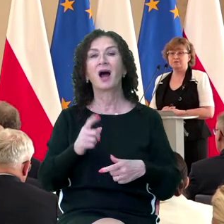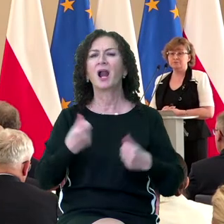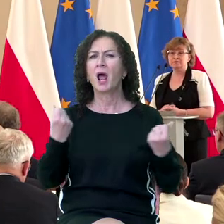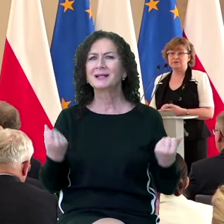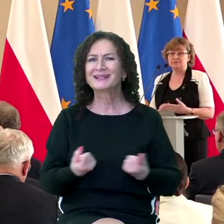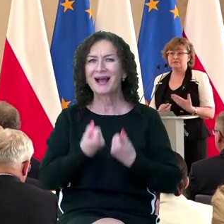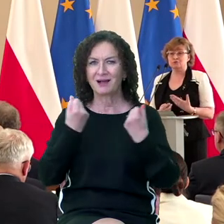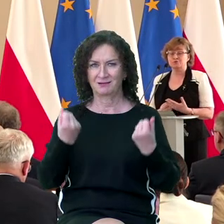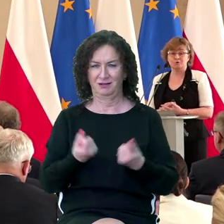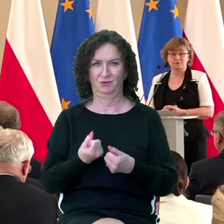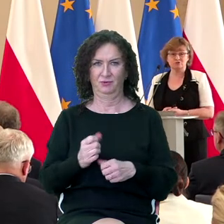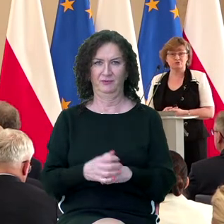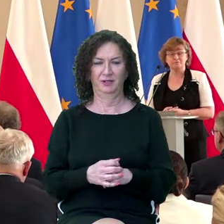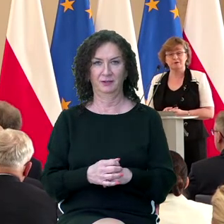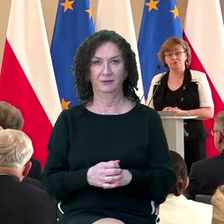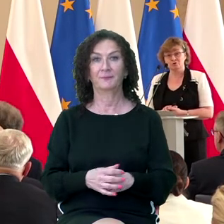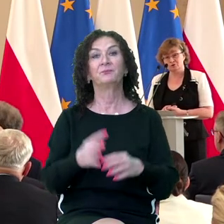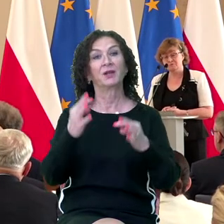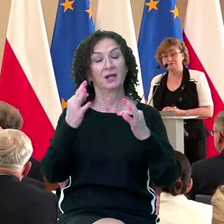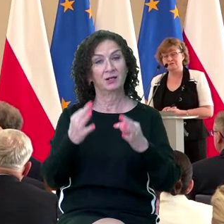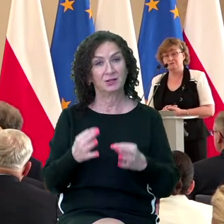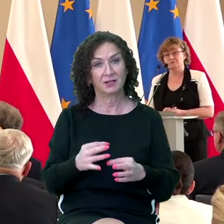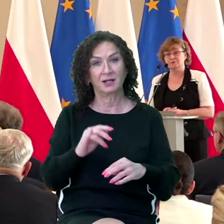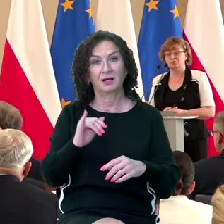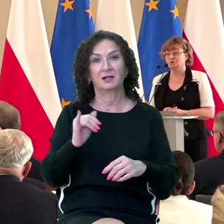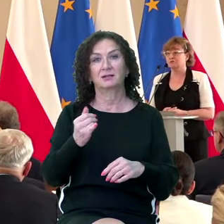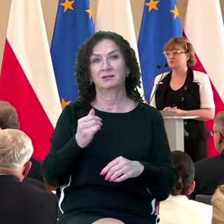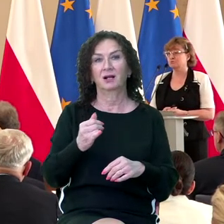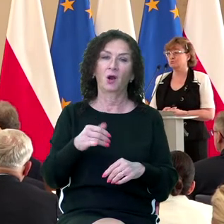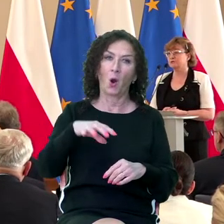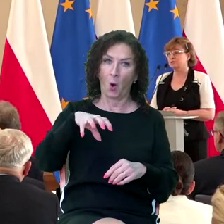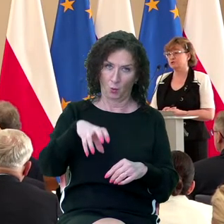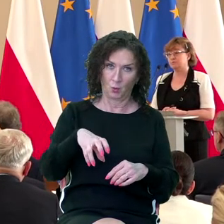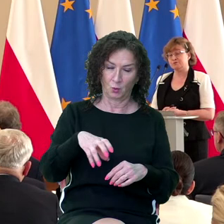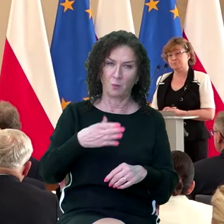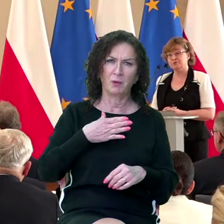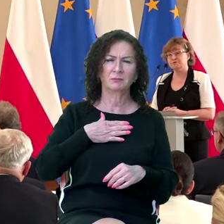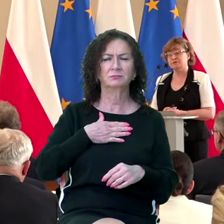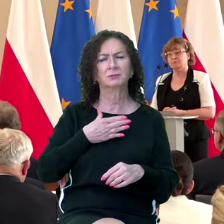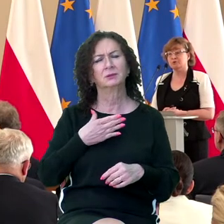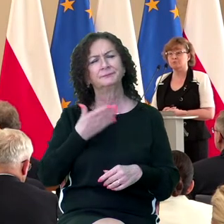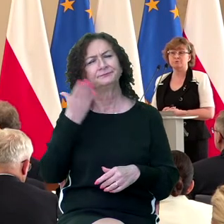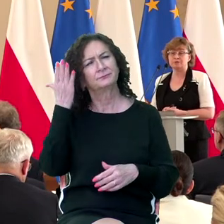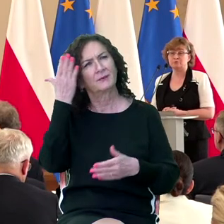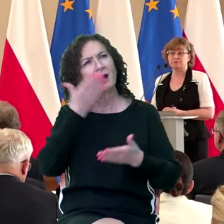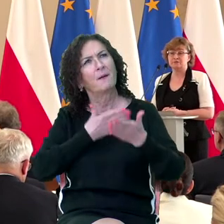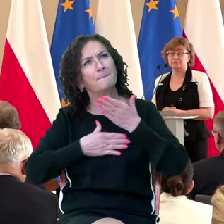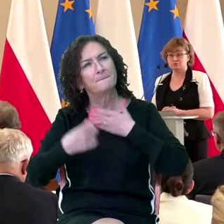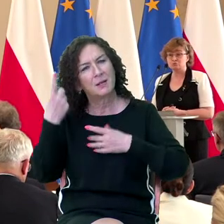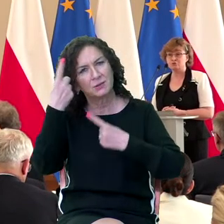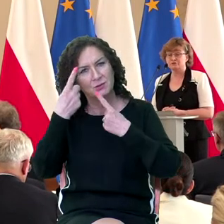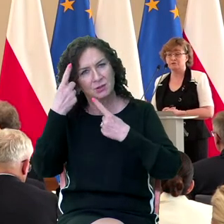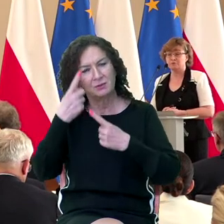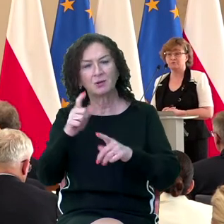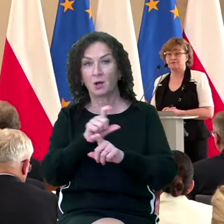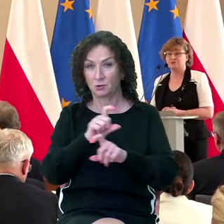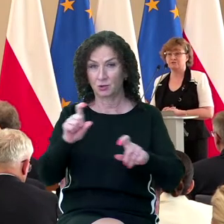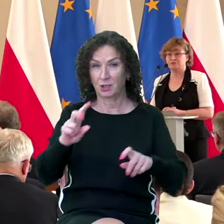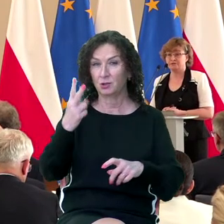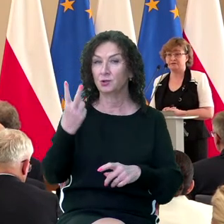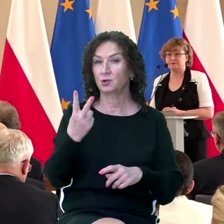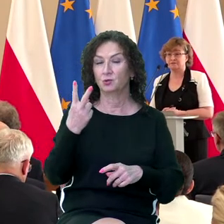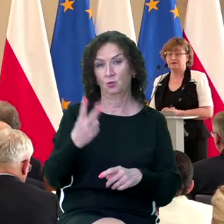I my teraz jako społeczność mamy ogromny sentyment do okresu II Rzeczypospolitej, bo była to jedna z krótszych epok w